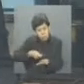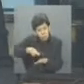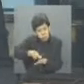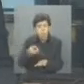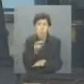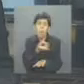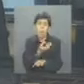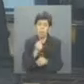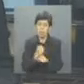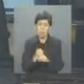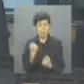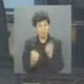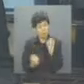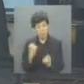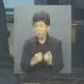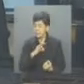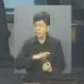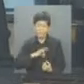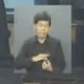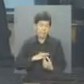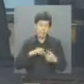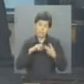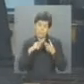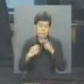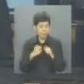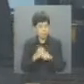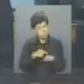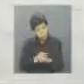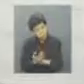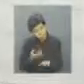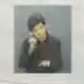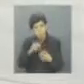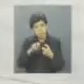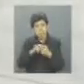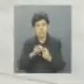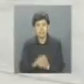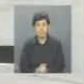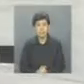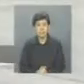ำให้ผู้ใช้รถไม่ได้รับความสะดวกในการใช้พลังงานทางเลือกค่ะ